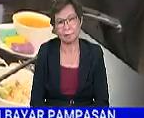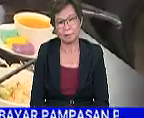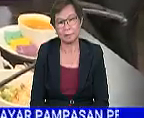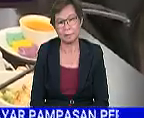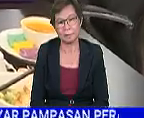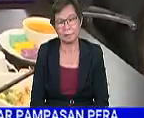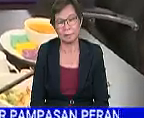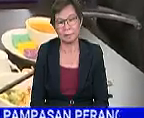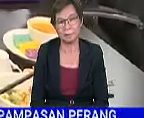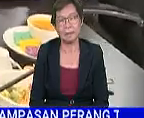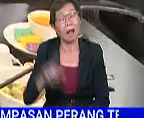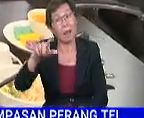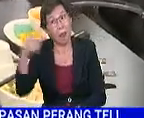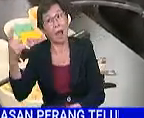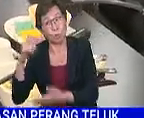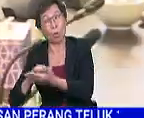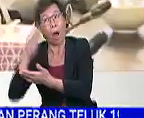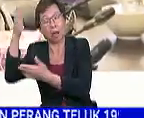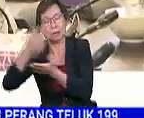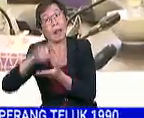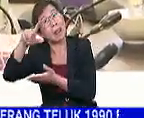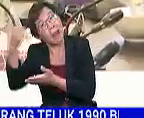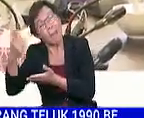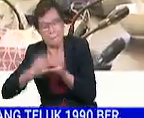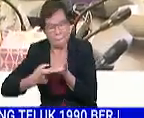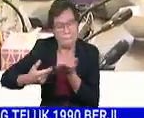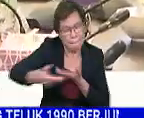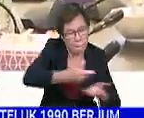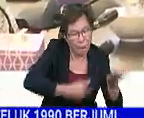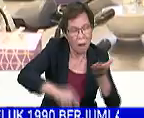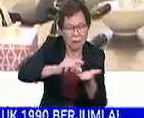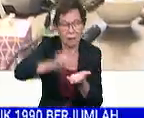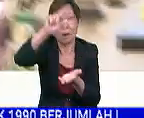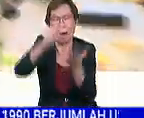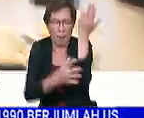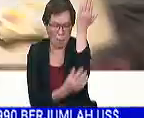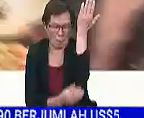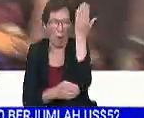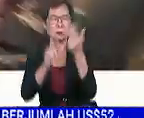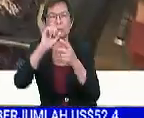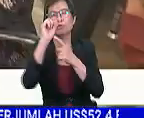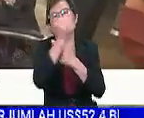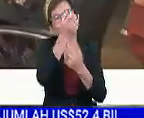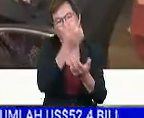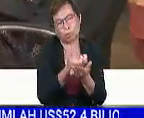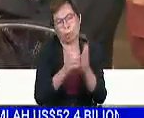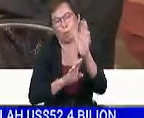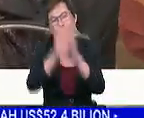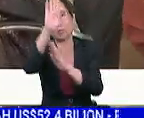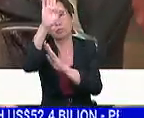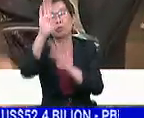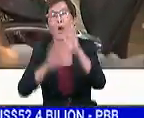Jafar selain daripada itu turut akan dibincangkan adalah berkaitan Geran kemiskinan dan sosioekonomi pembangunan